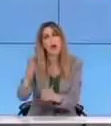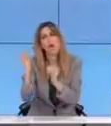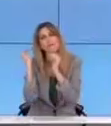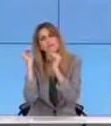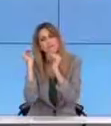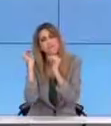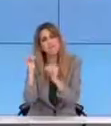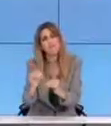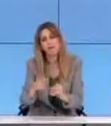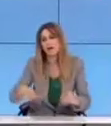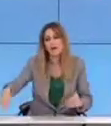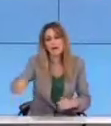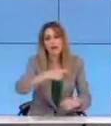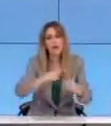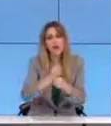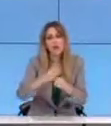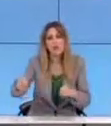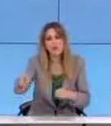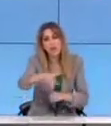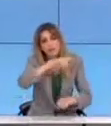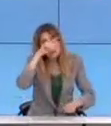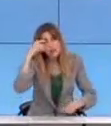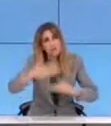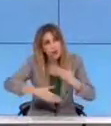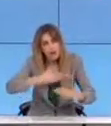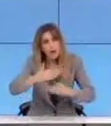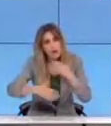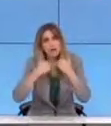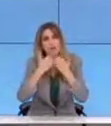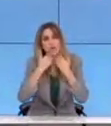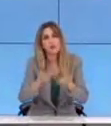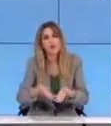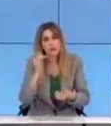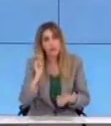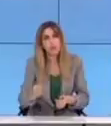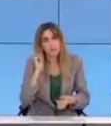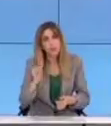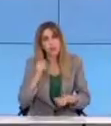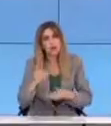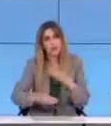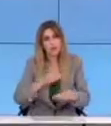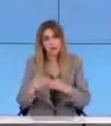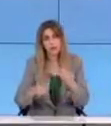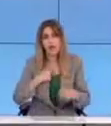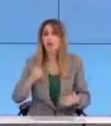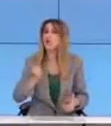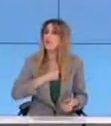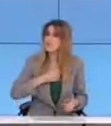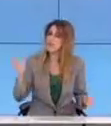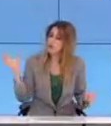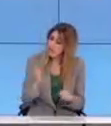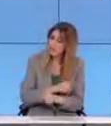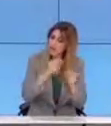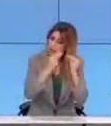να πιστεύω ότι όλα αυτά τα χρόνια καταφέραμε μαζί να αντιμετωπίσουμε πολλά από αυτά. Προφανώς όχι